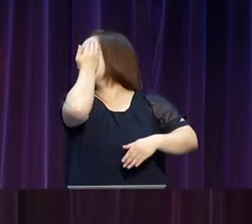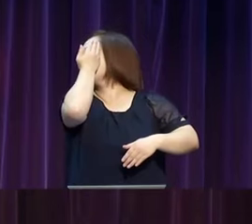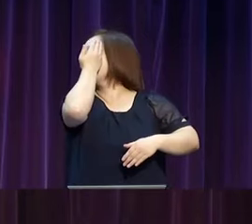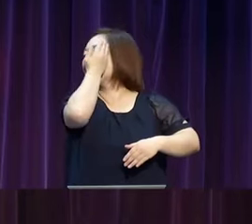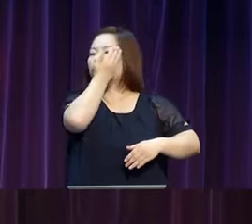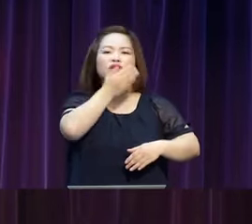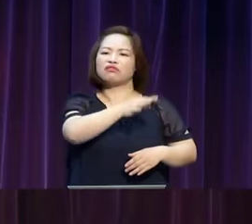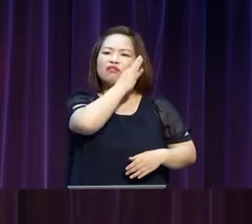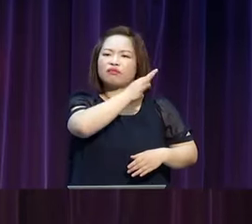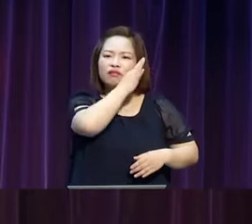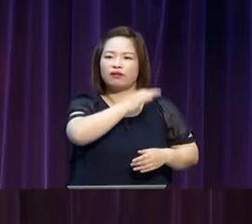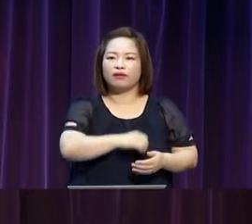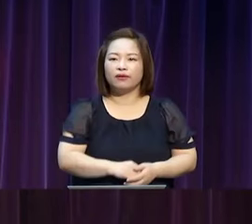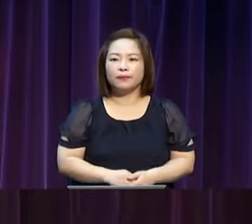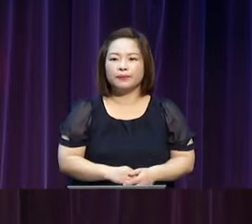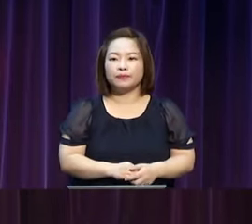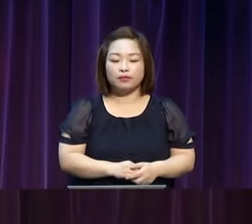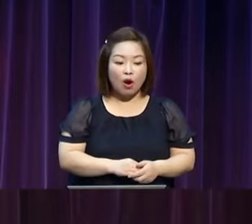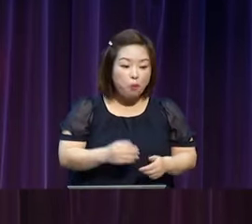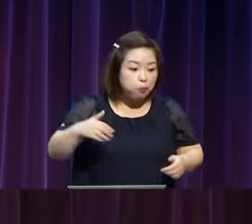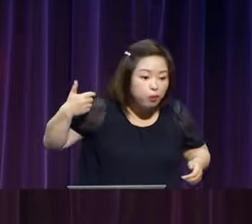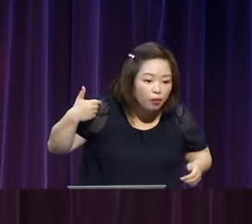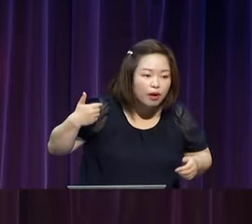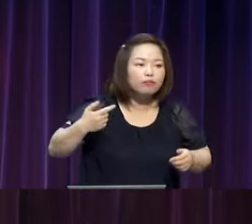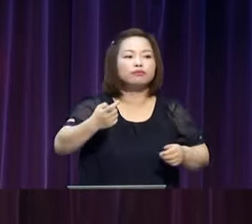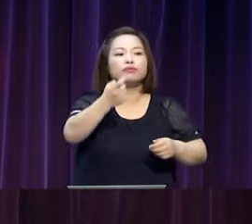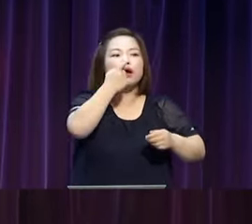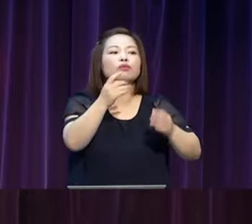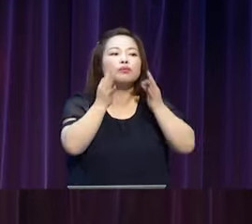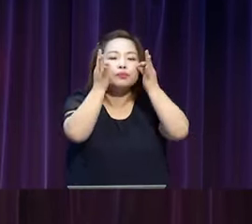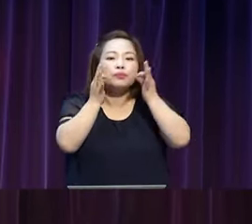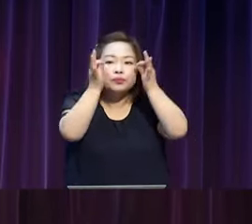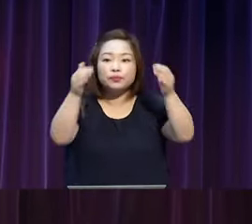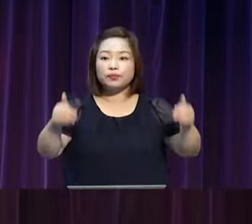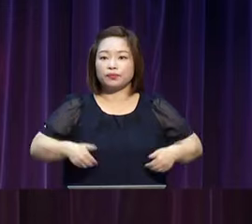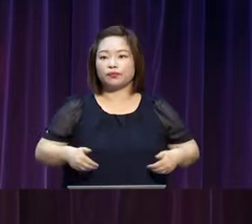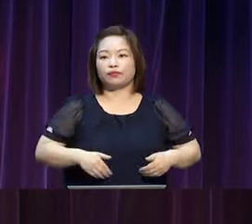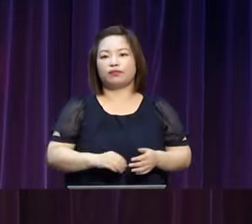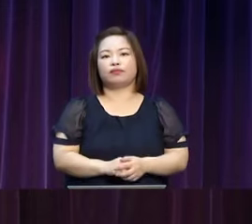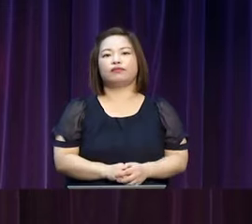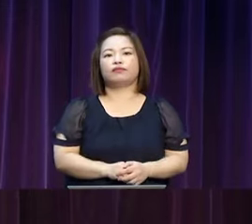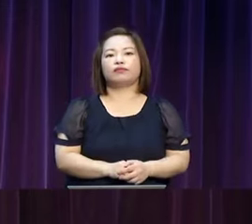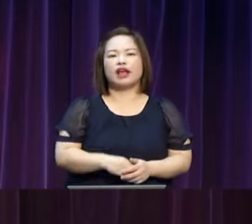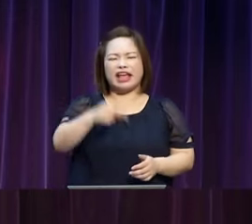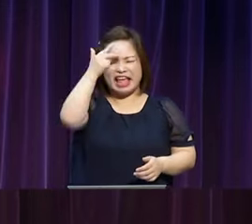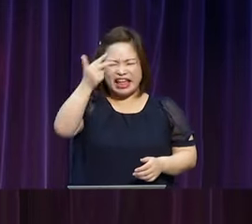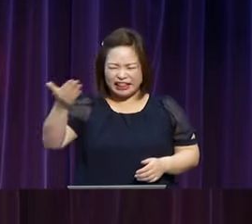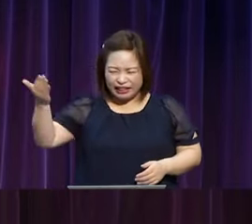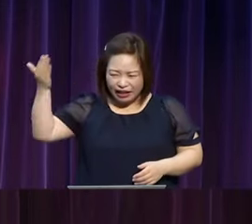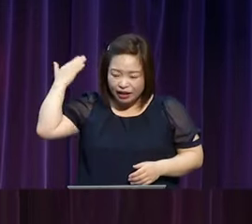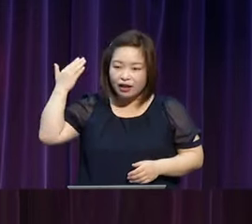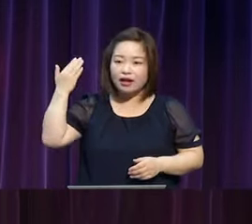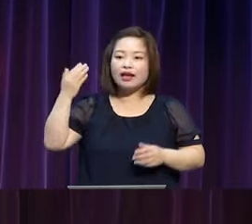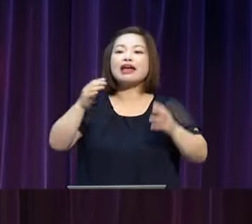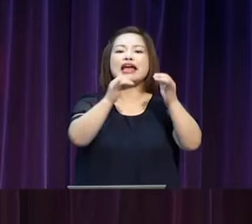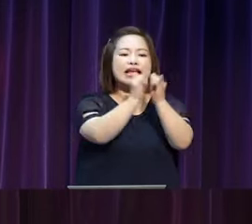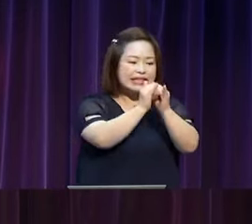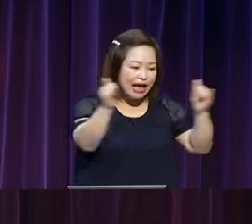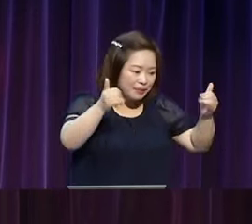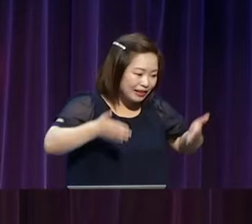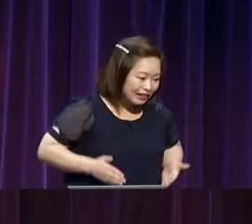알아야 돼요. 배워야 되잖아요. 사람들이 예전에 이런 말을 했어요. 사람이 나면 서울로